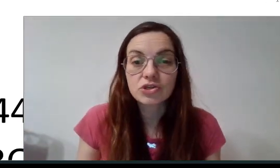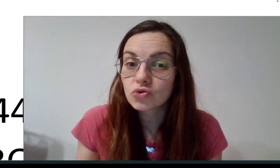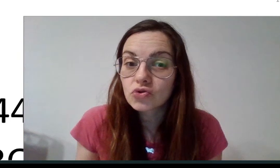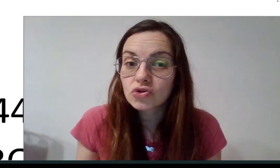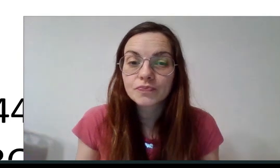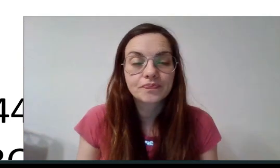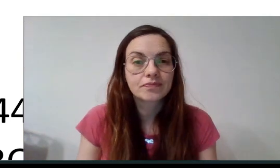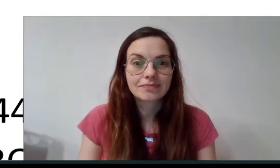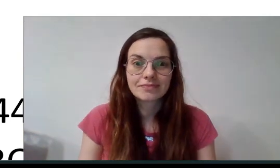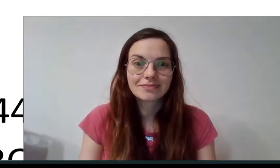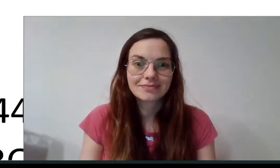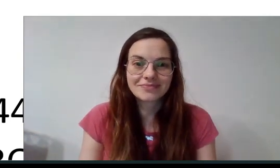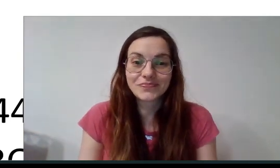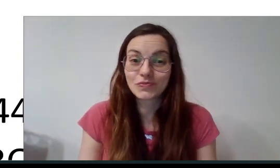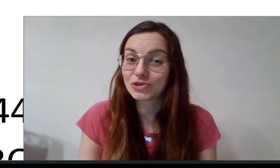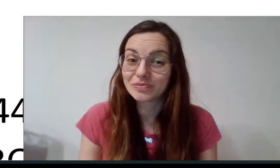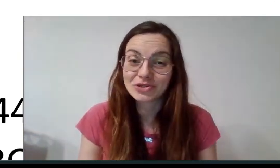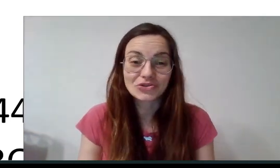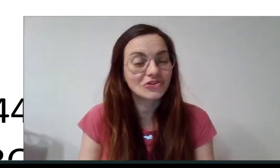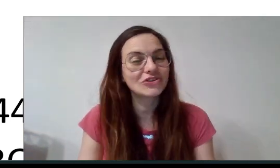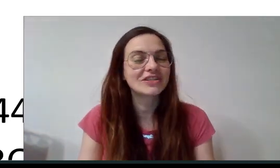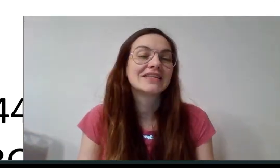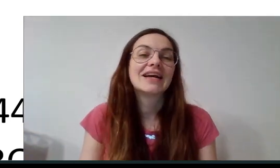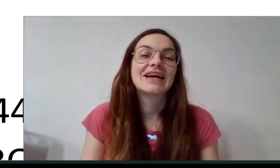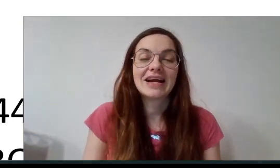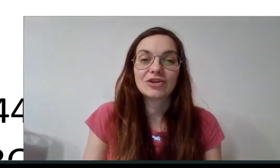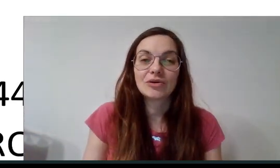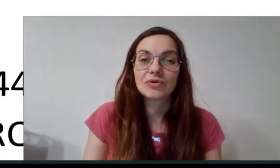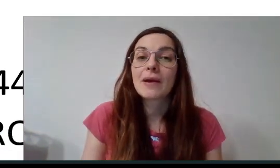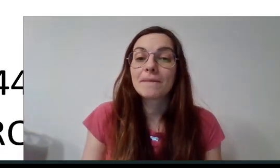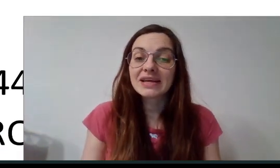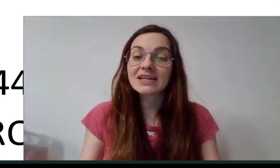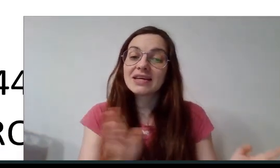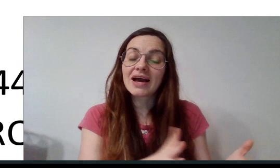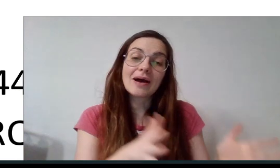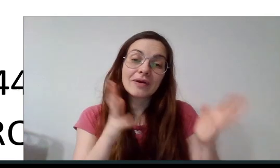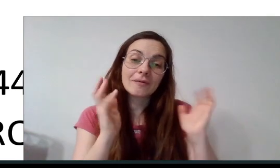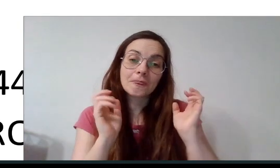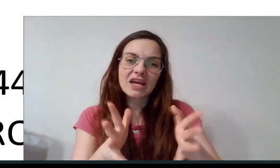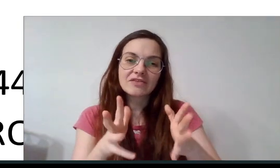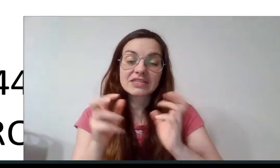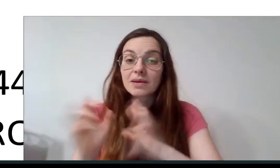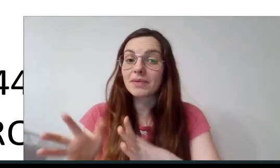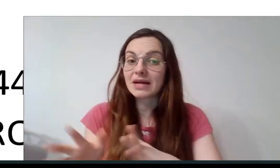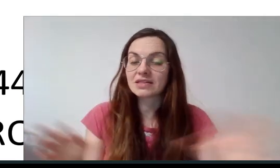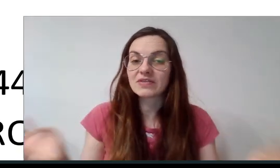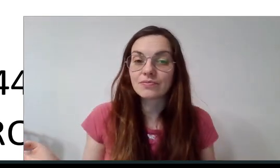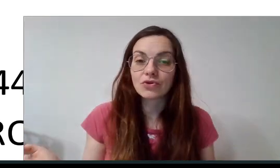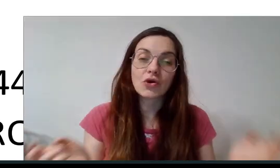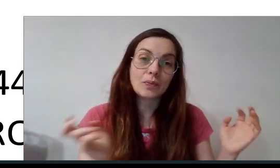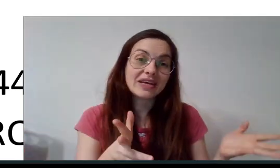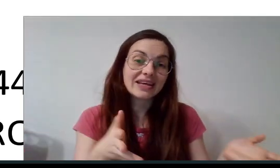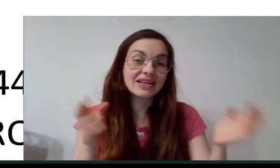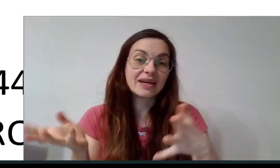nož? Šta baš nož? Ajde, dobro. Bringen, ich habe etwas gebracht. Sve sam doneo.